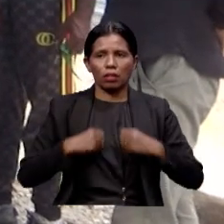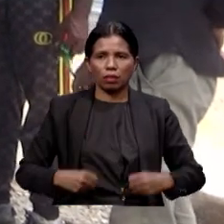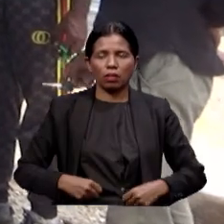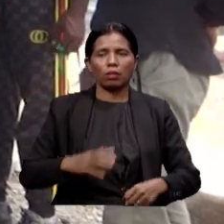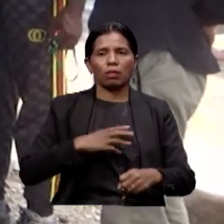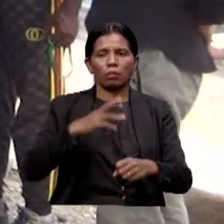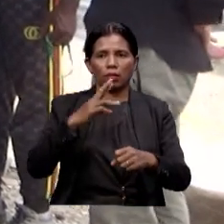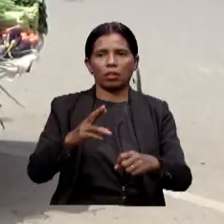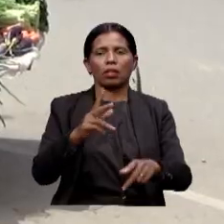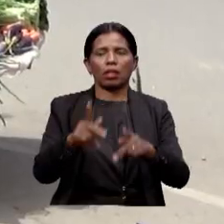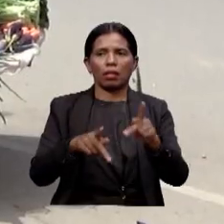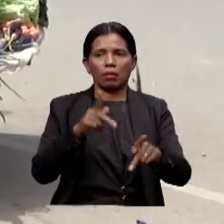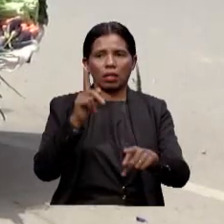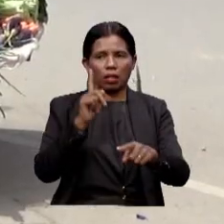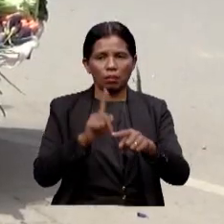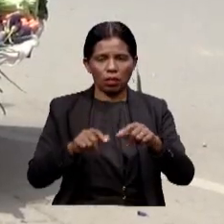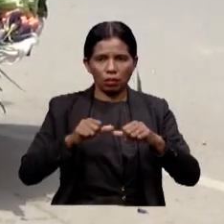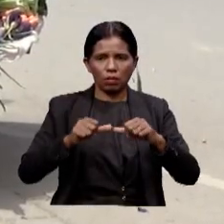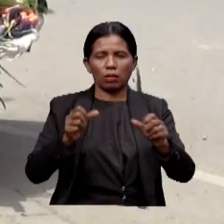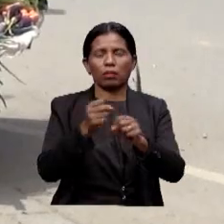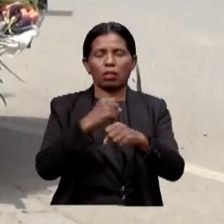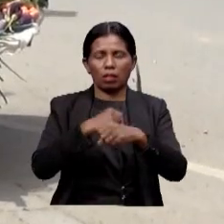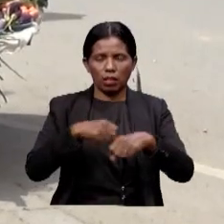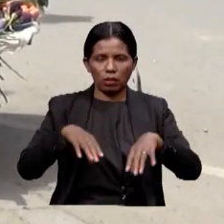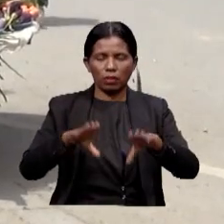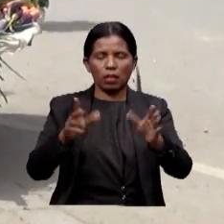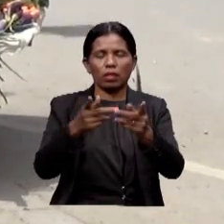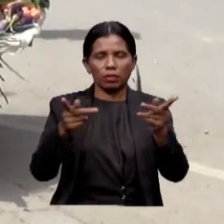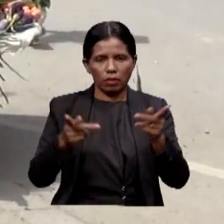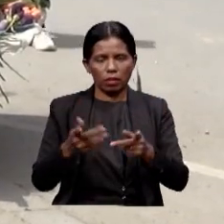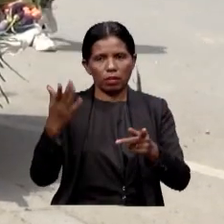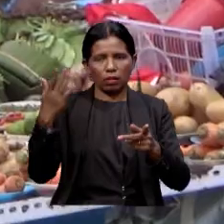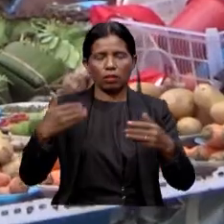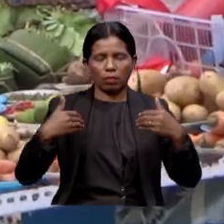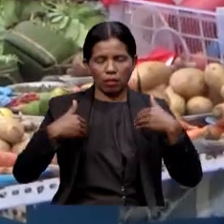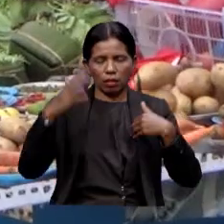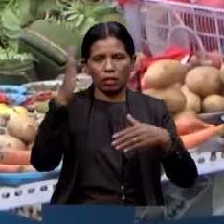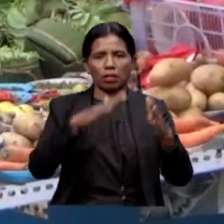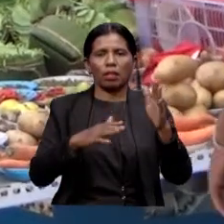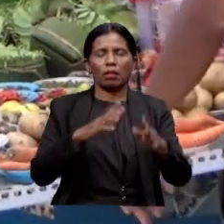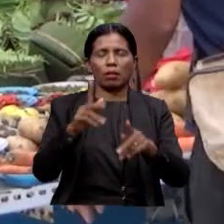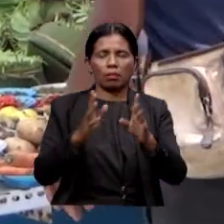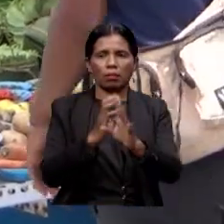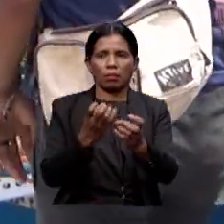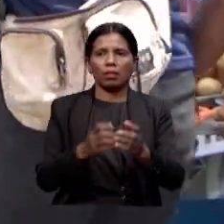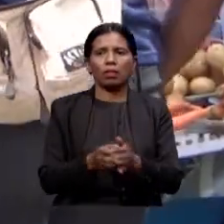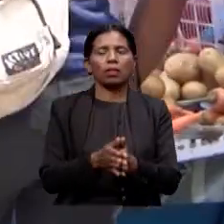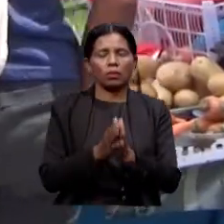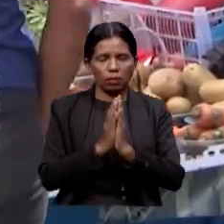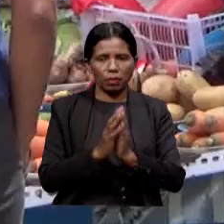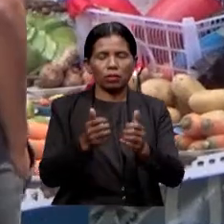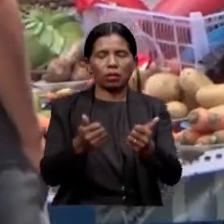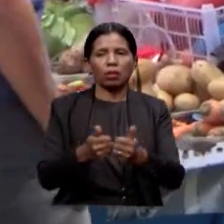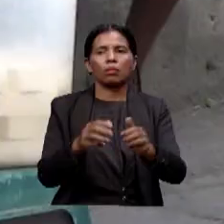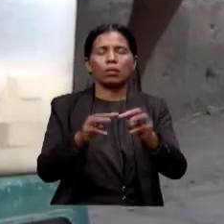Rotunda, une evita e malabele continua halo negosio fatin refere, tambah hamosu engrafamento. Vendedor Maria Gomez, whose autoridade município